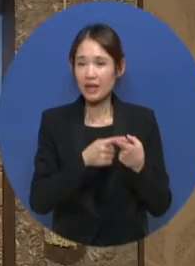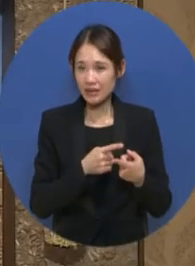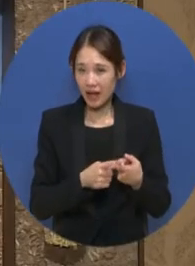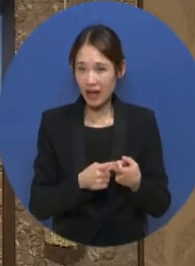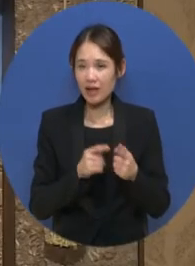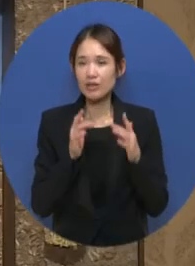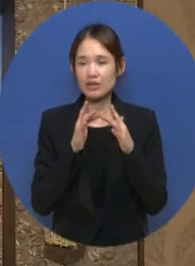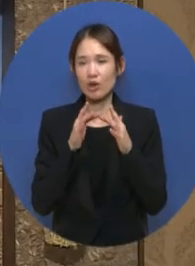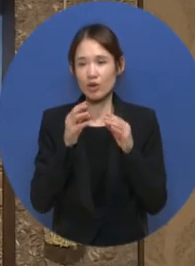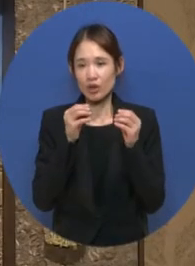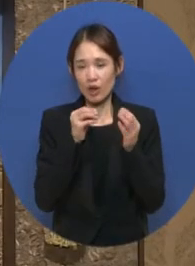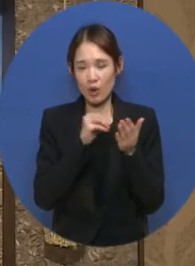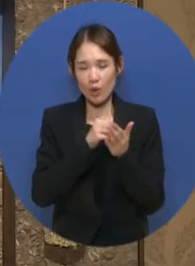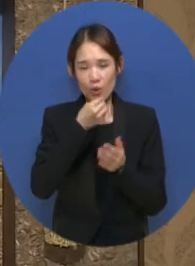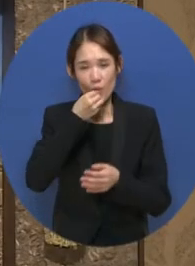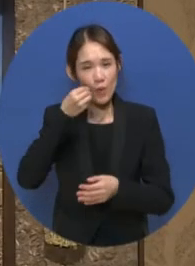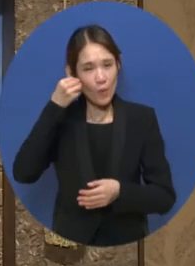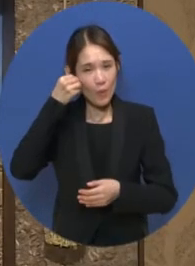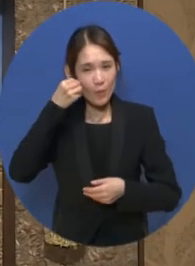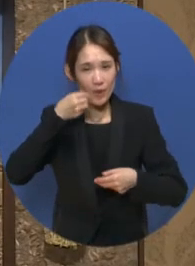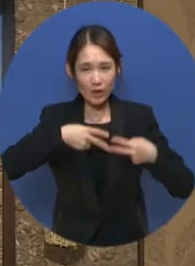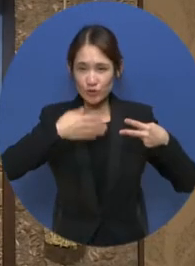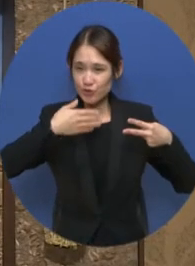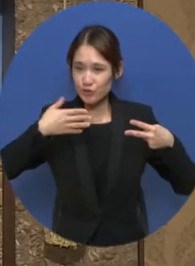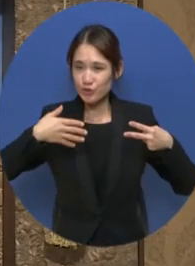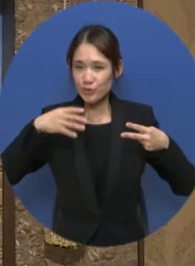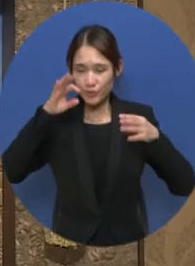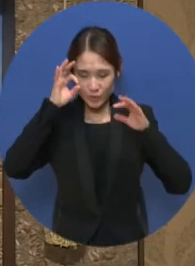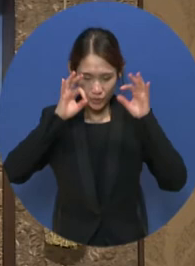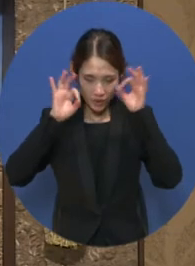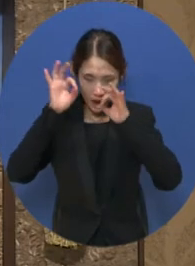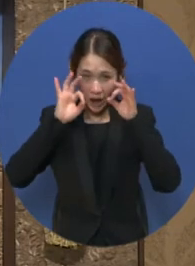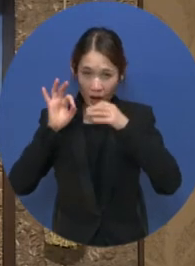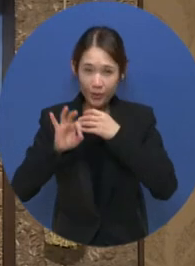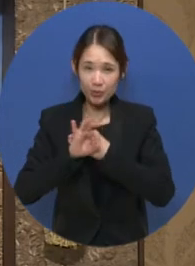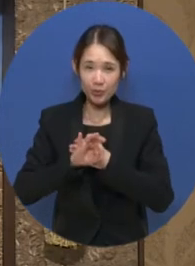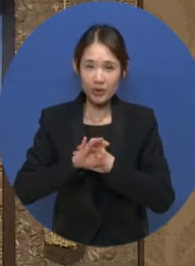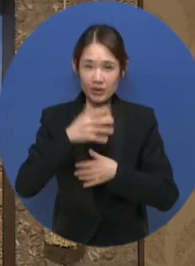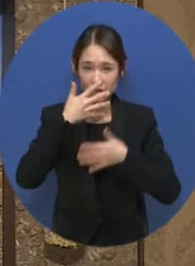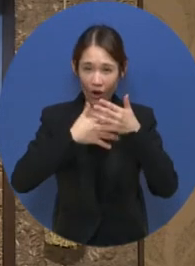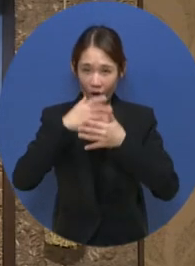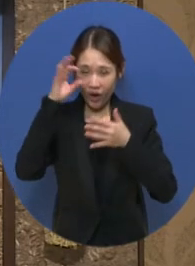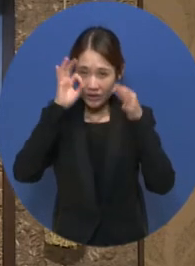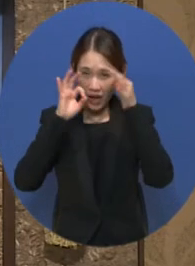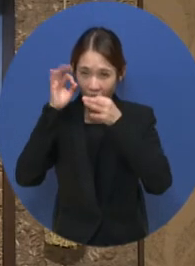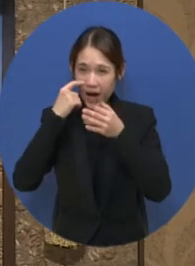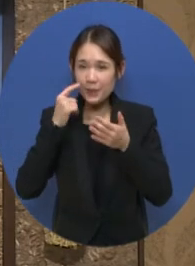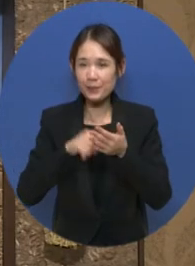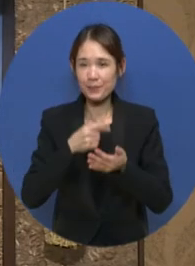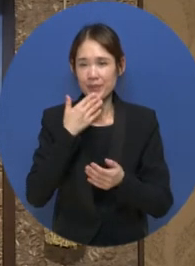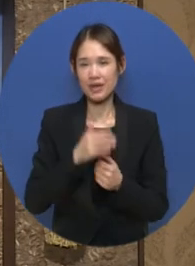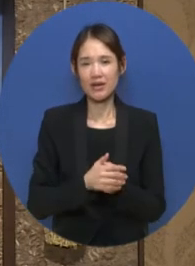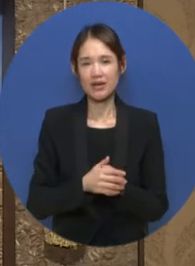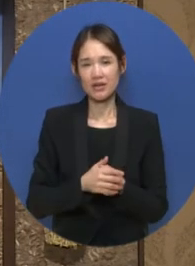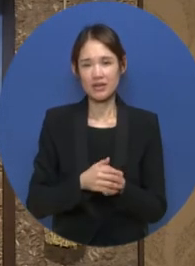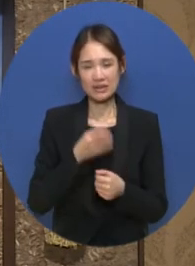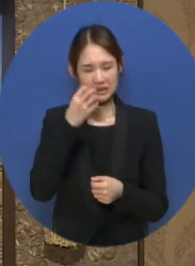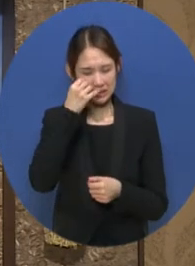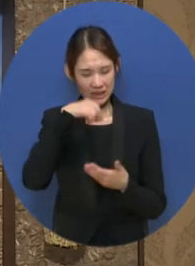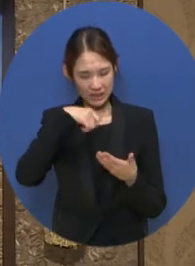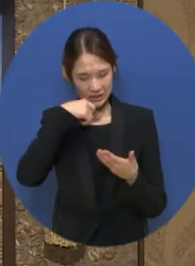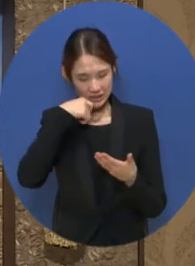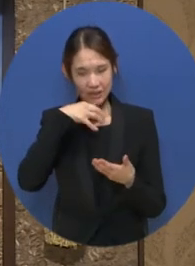제공해 이진아 또 그 이제 유튜브에 가시면 에 코코 영상을 찾아 보실 수가 있습니다 그래서 뭐 수사 식당이라고